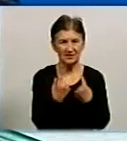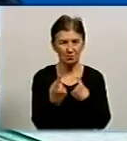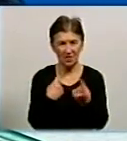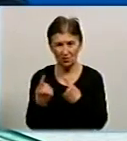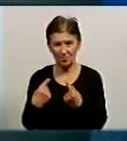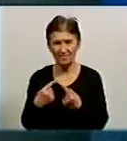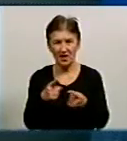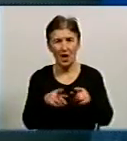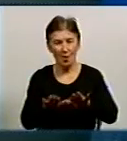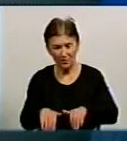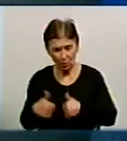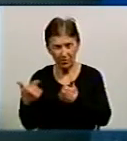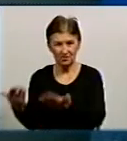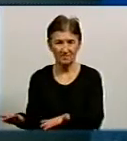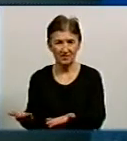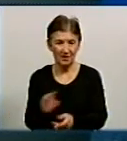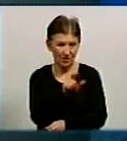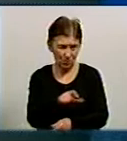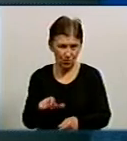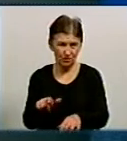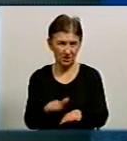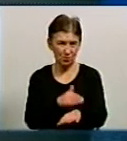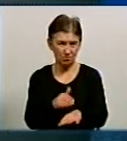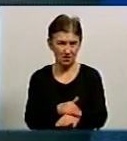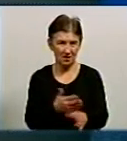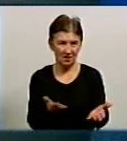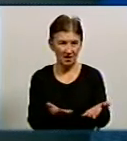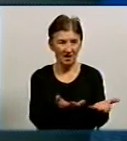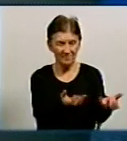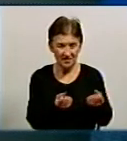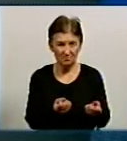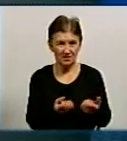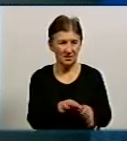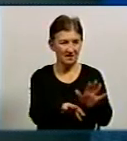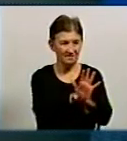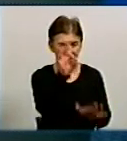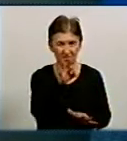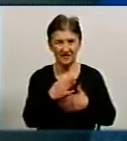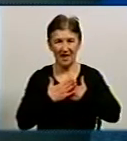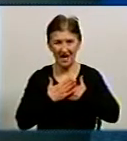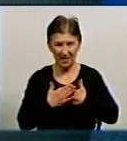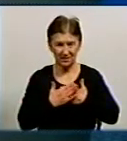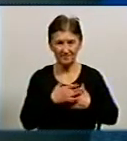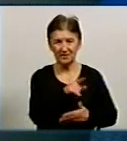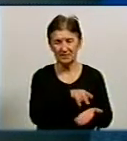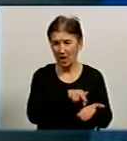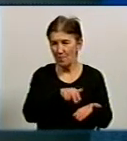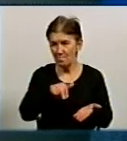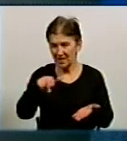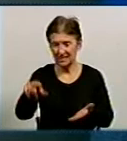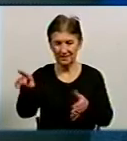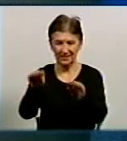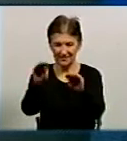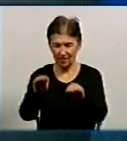і пропонував, що люди добрі, візьміть, виберіть активіста, підіть до департаменту економіки,